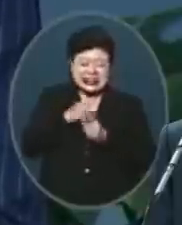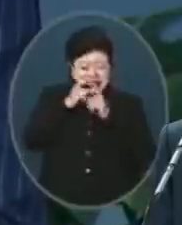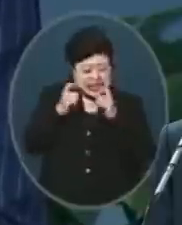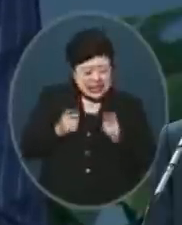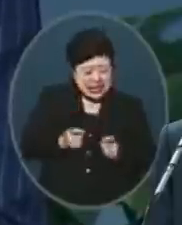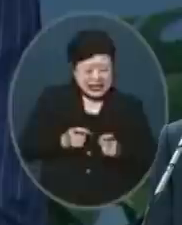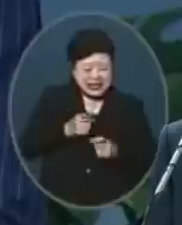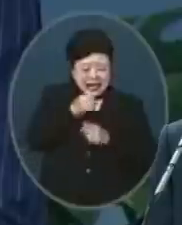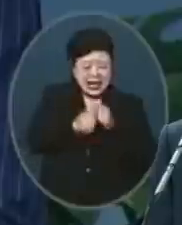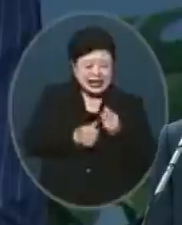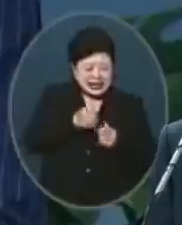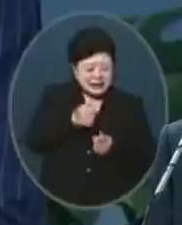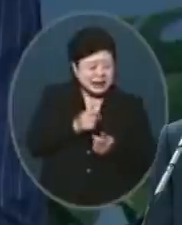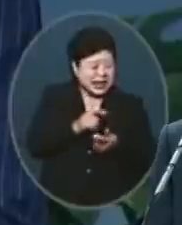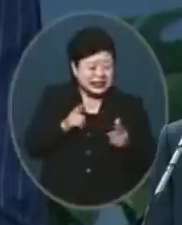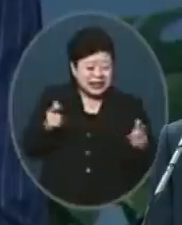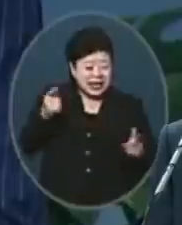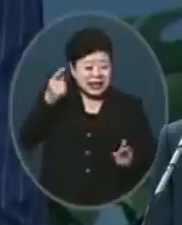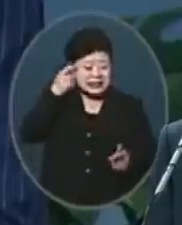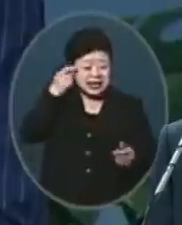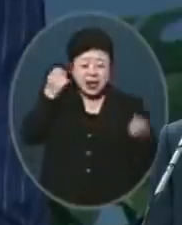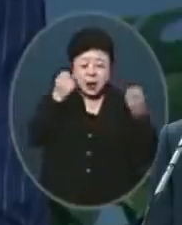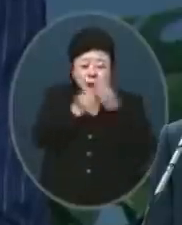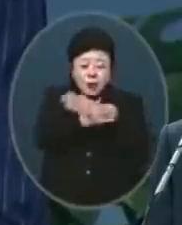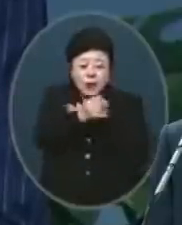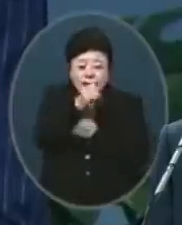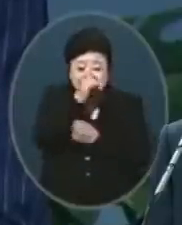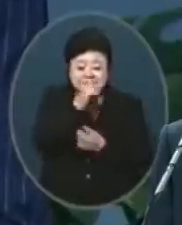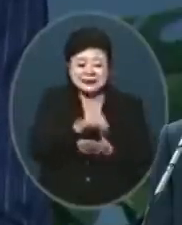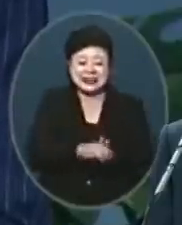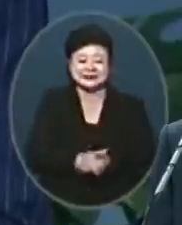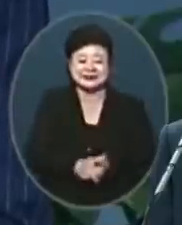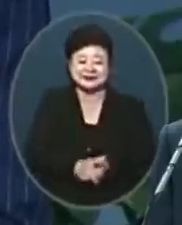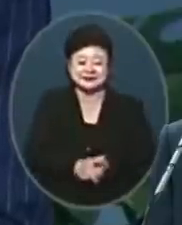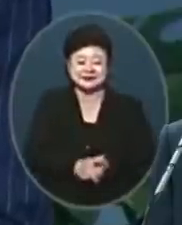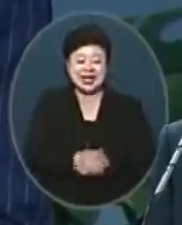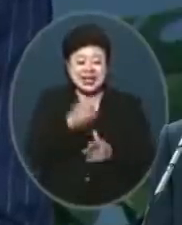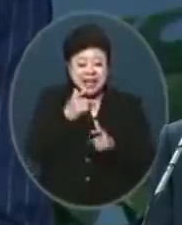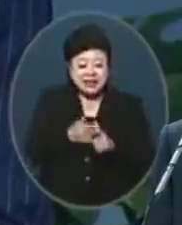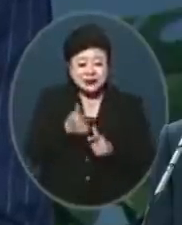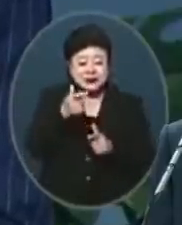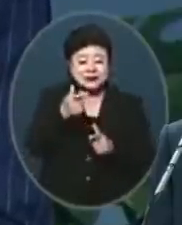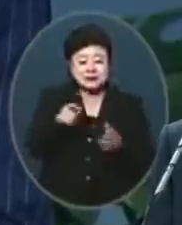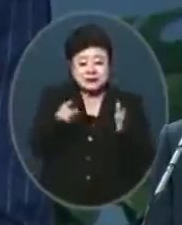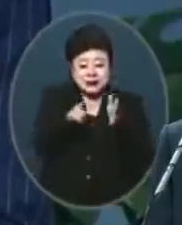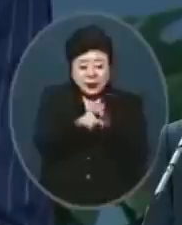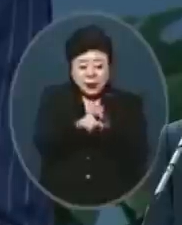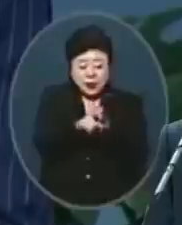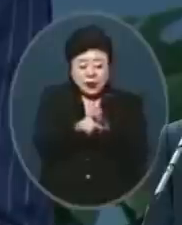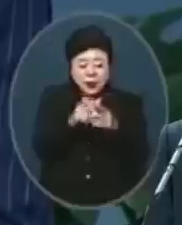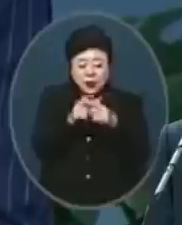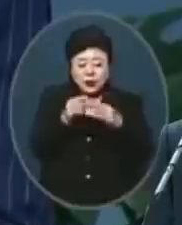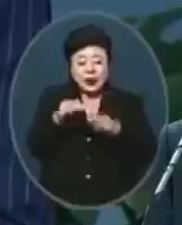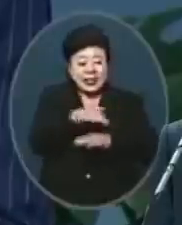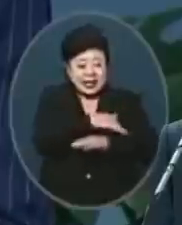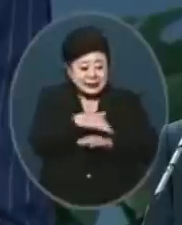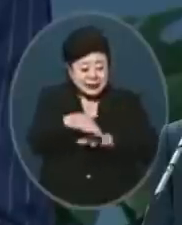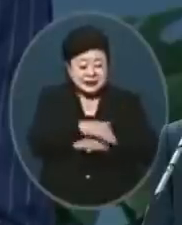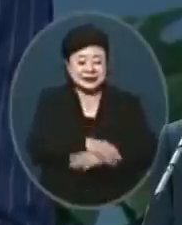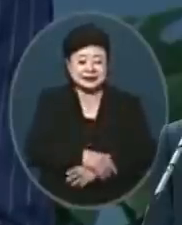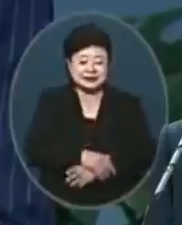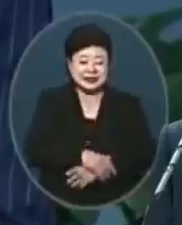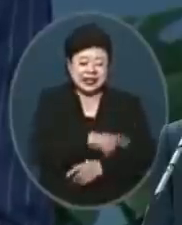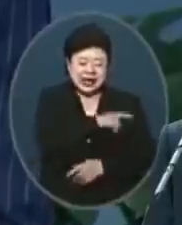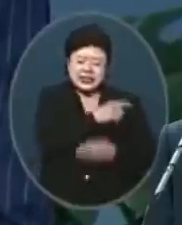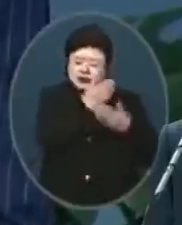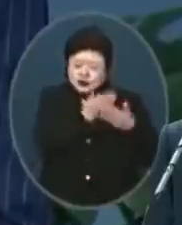개인적인 하나님은 안 된다고 그렇게 생각하는 사람이 많습니다. 예수님을 믿고 교회에 나오면서